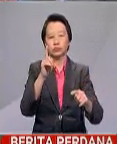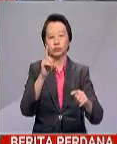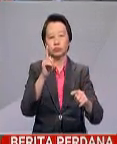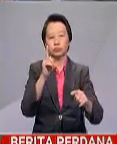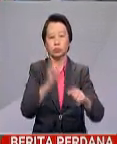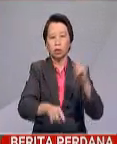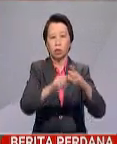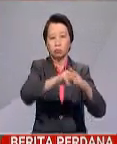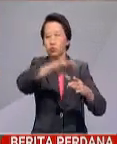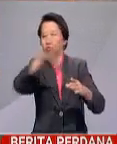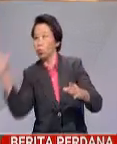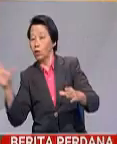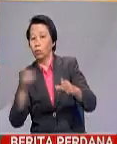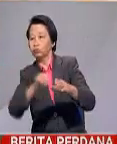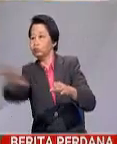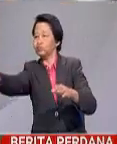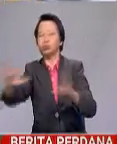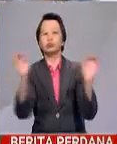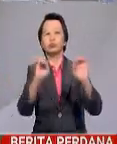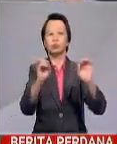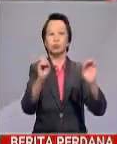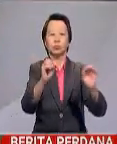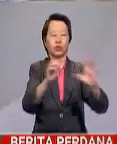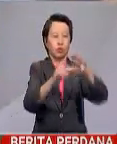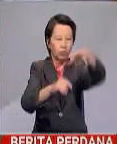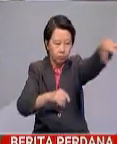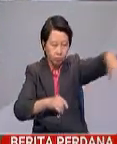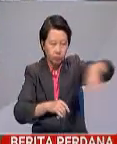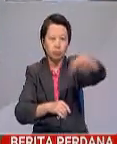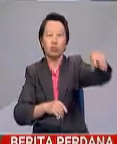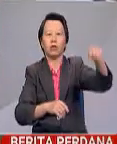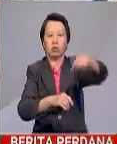tidak merebak ke lain-lain tempat.